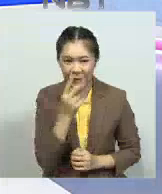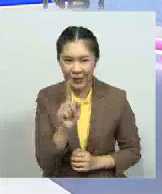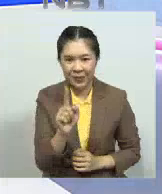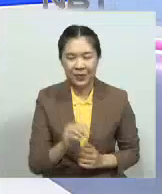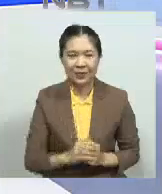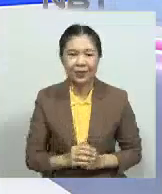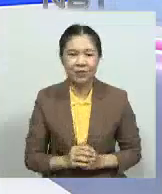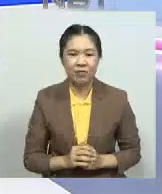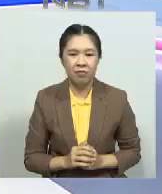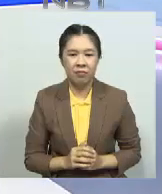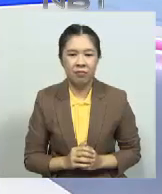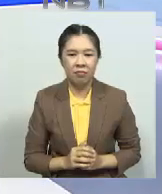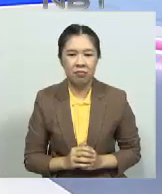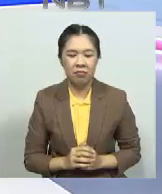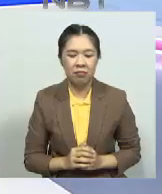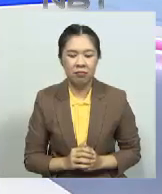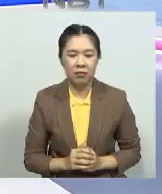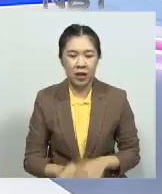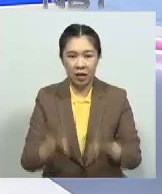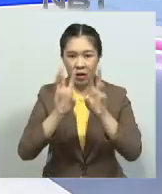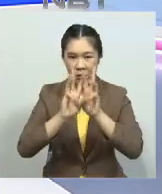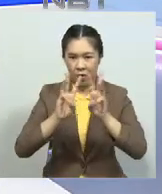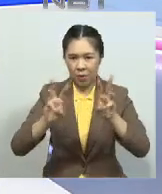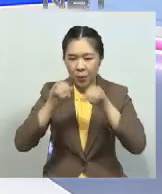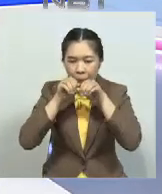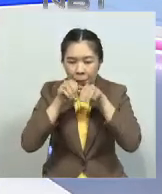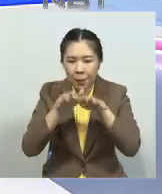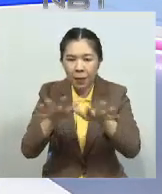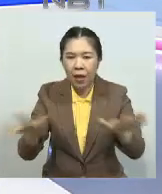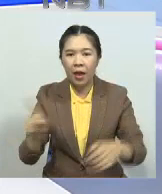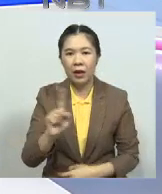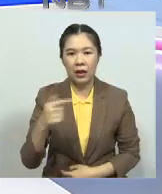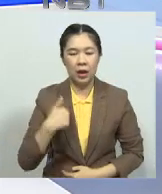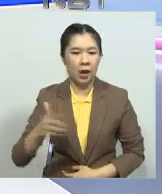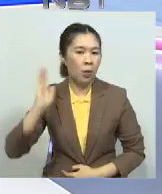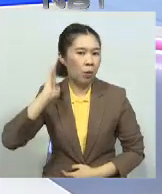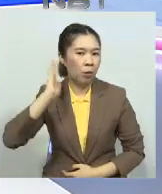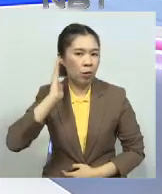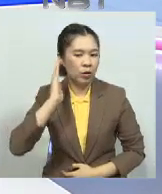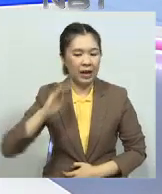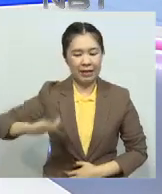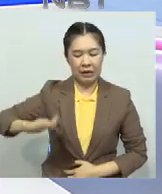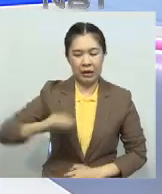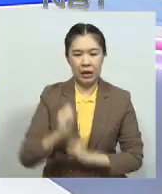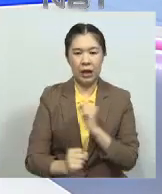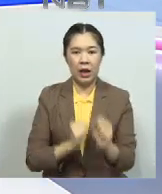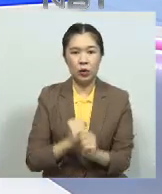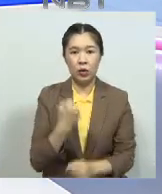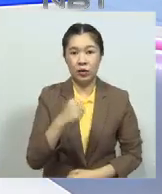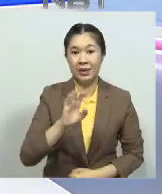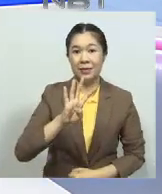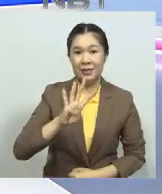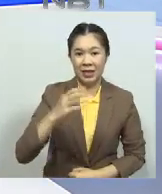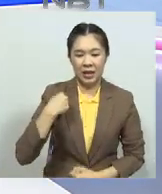ดูกรณีที่มีการแชร์ในโลกโซเชียลนั่นก็คือการตามหาตัวเด็กชายวัย14ปีที่หายตัวไปกลางดึก